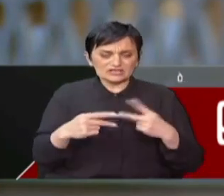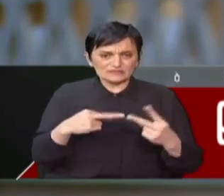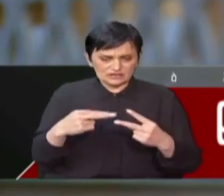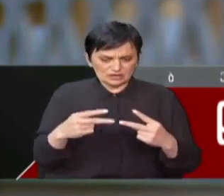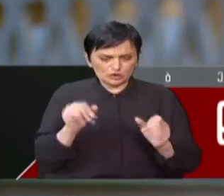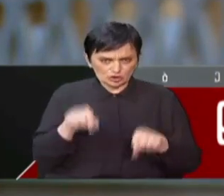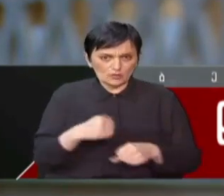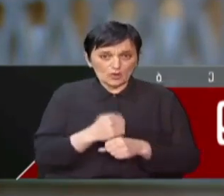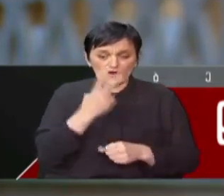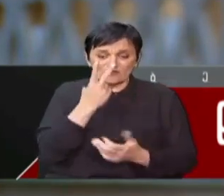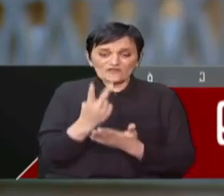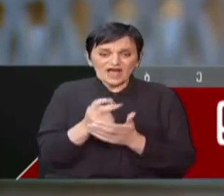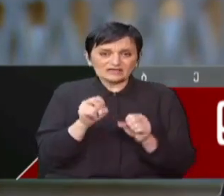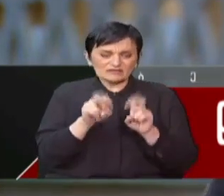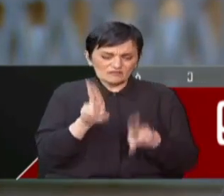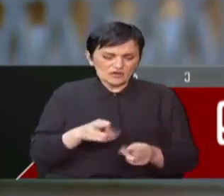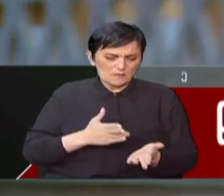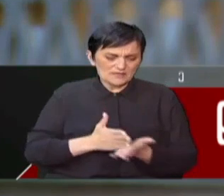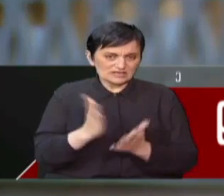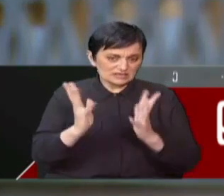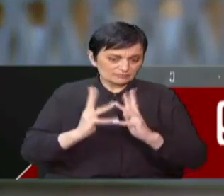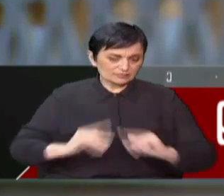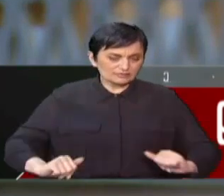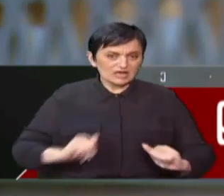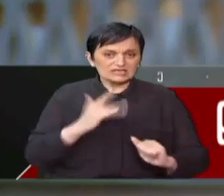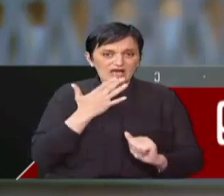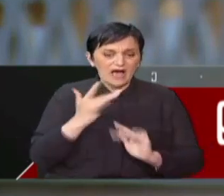განხორციელება შეიძლება. უბრალოდ ხედავთ მიზანმიმართულ გრევას